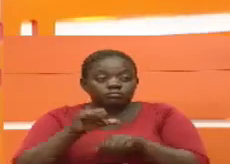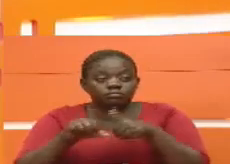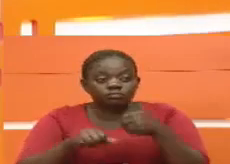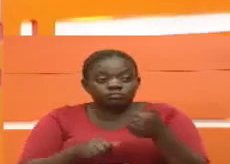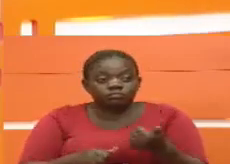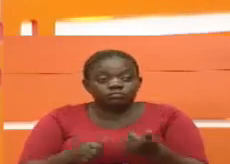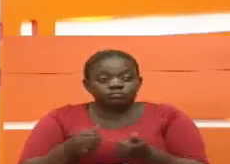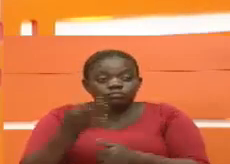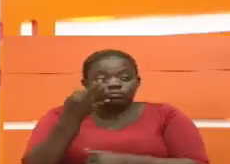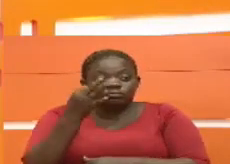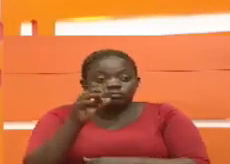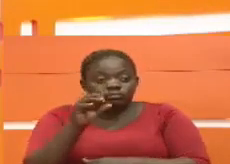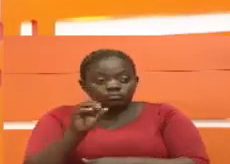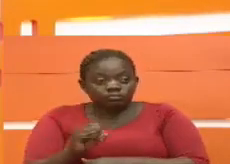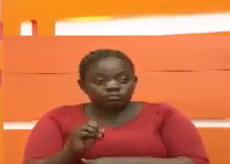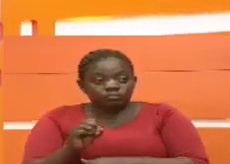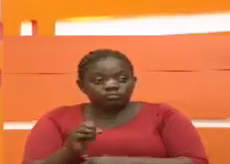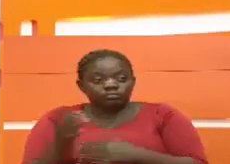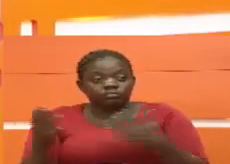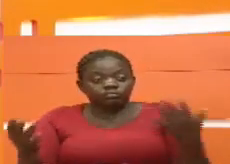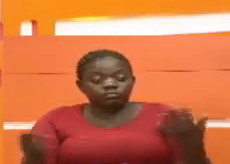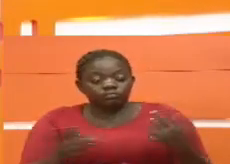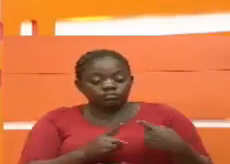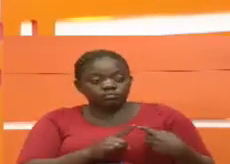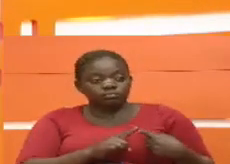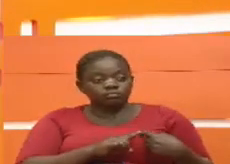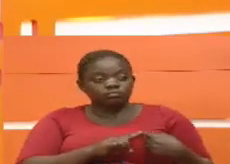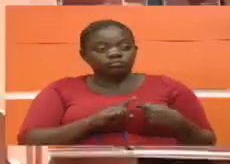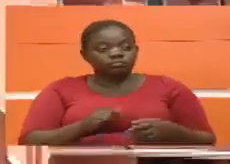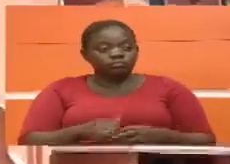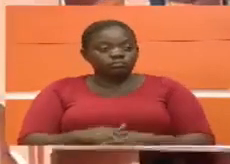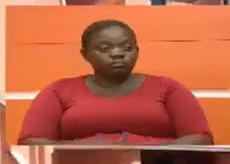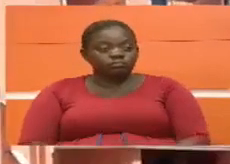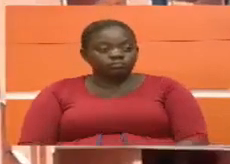egisobye mu 30 ku lutikko e Namirembe.